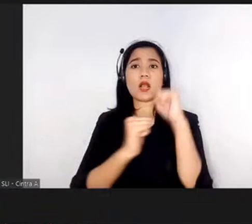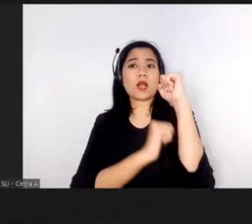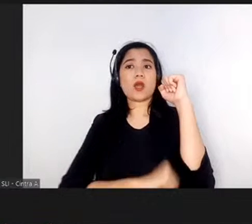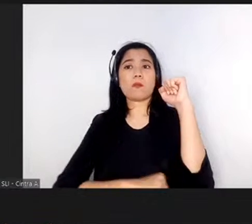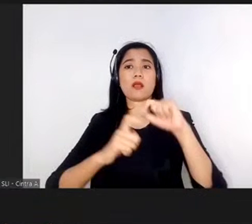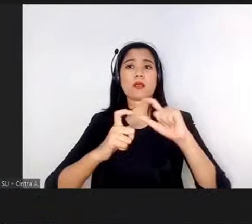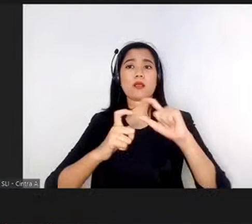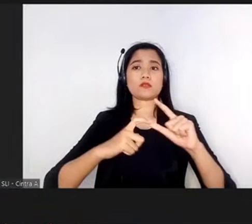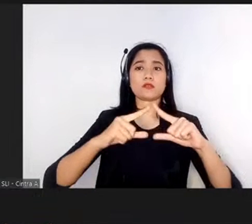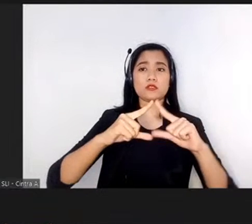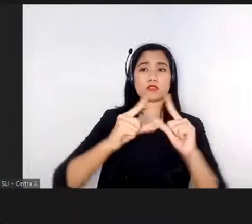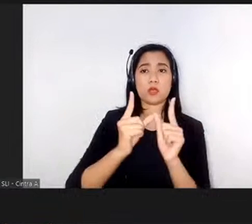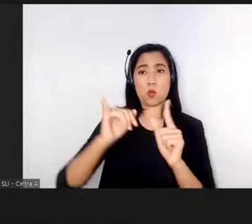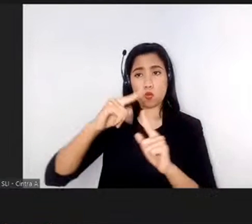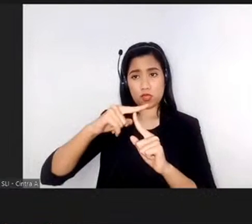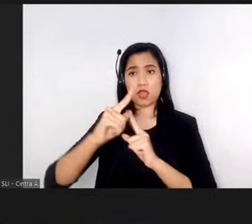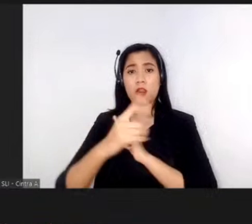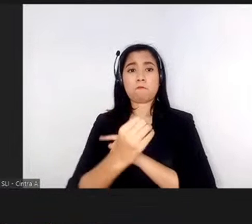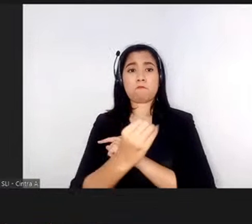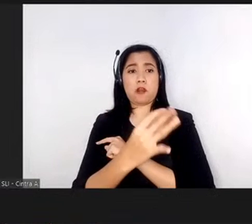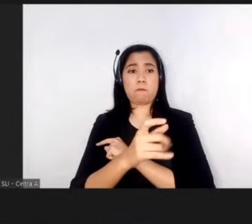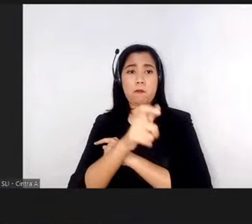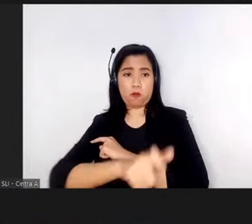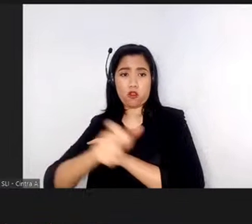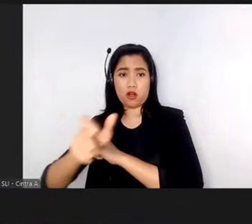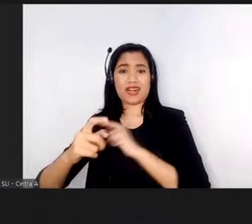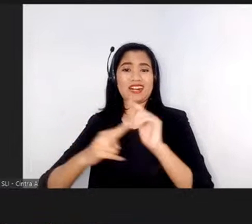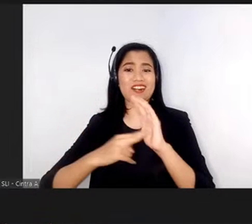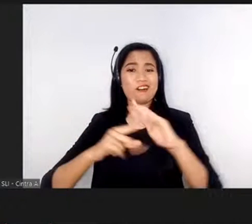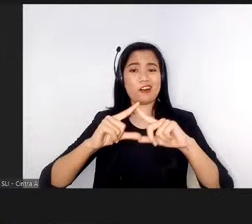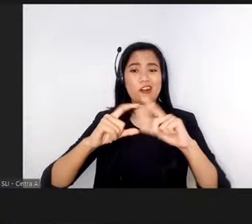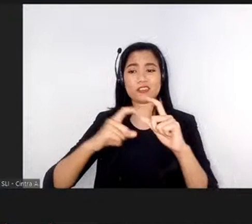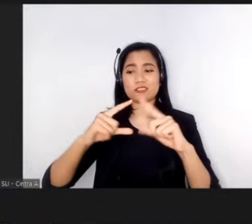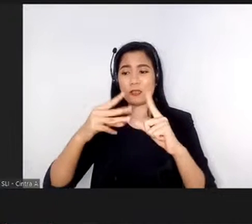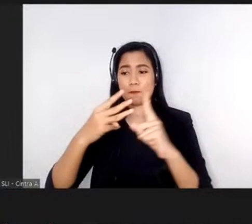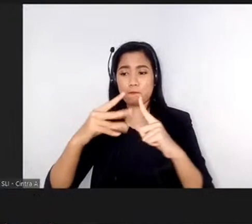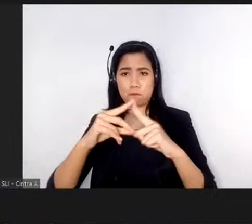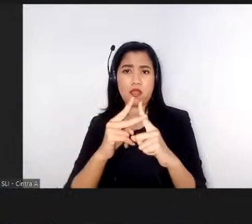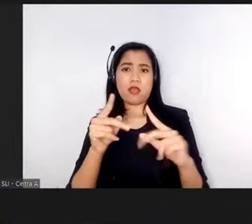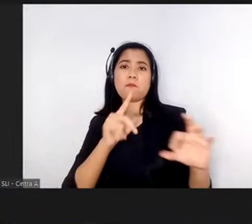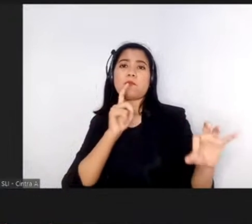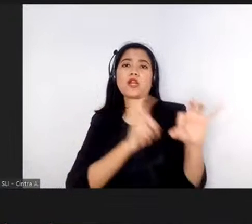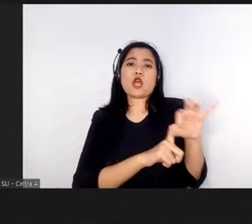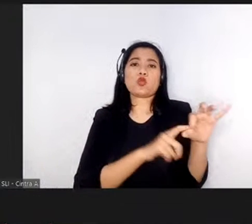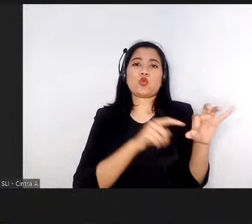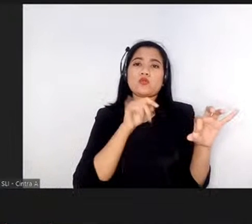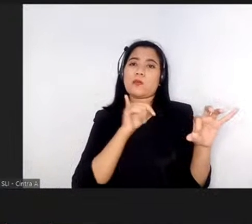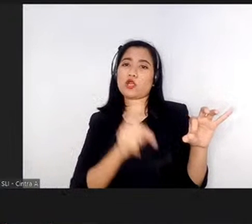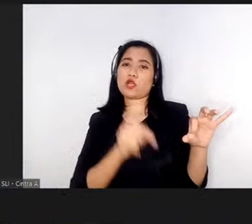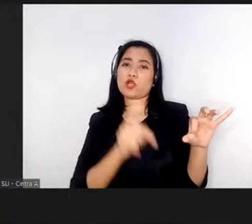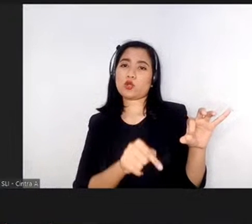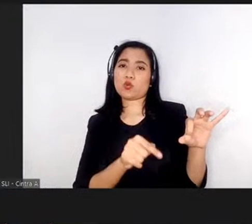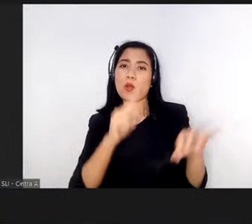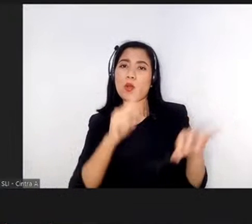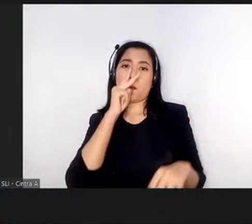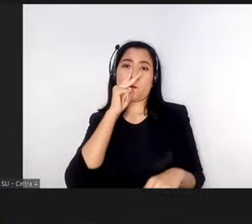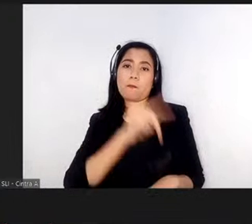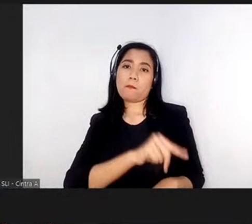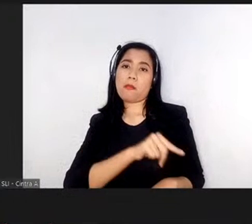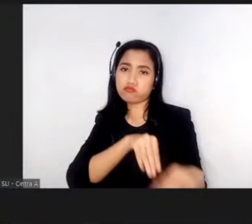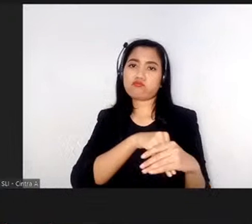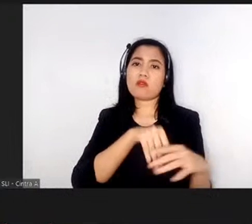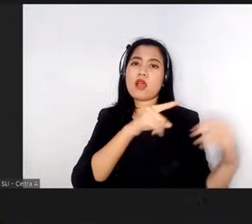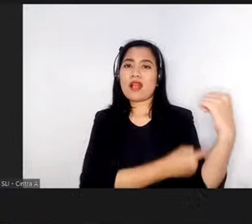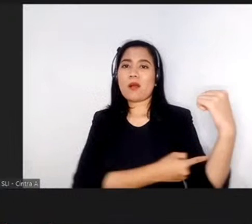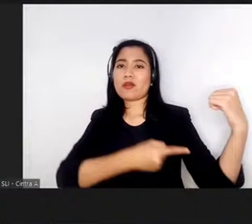nasbah sangat bergantung dengan hal itu Itulah mengapa bank mulai eh proses plibatan mulai dari kapasitas dan keinginan